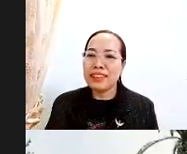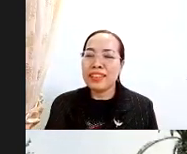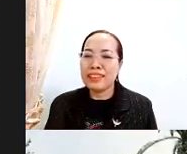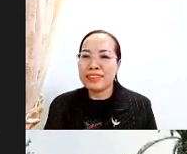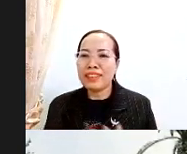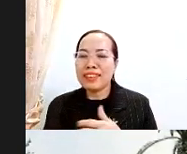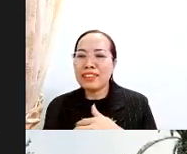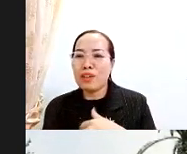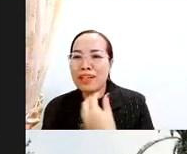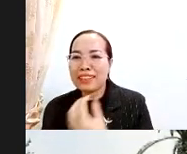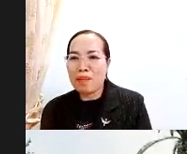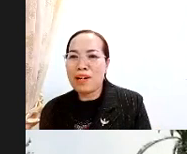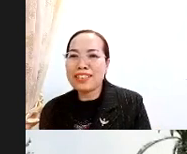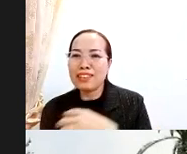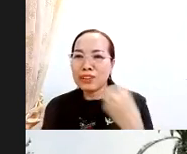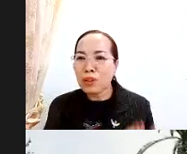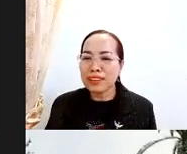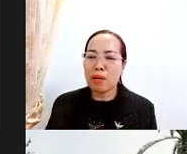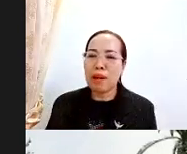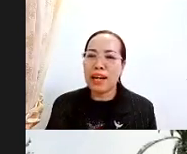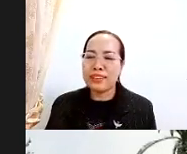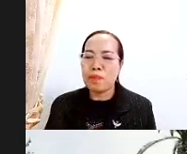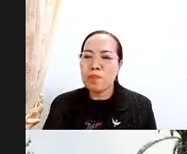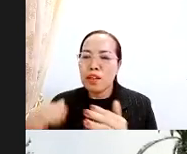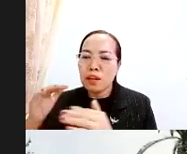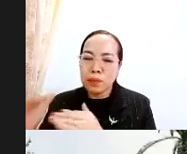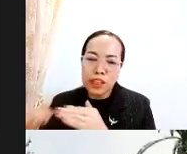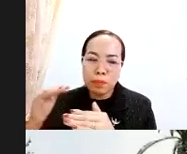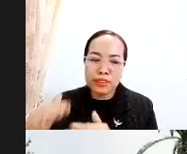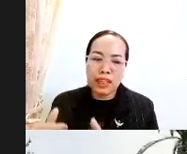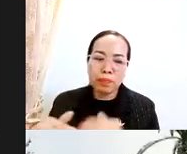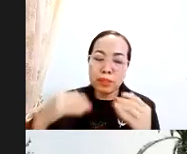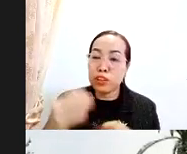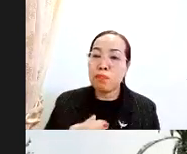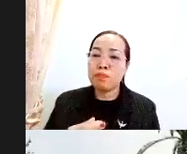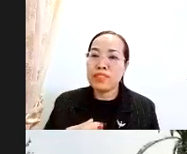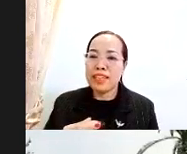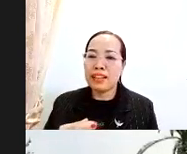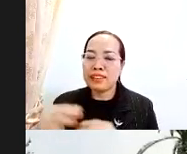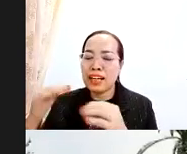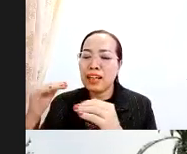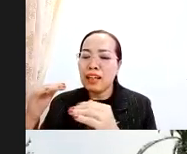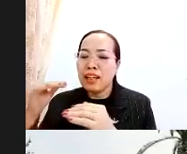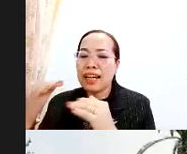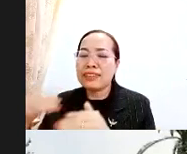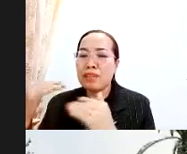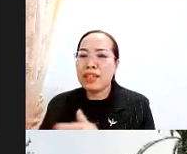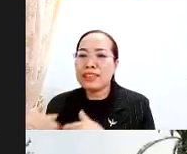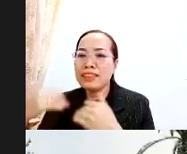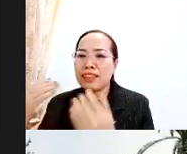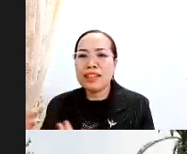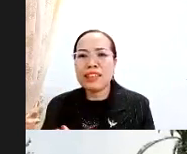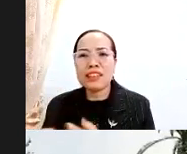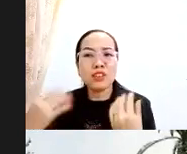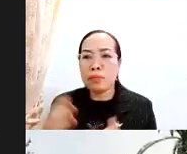dừng liền chẳng dừng ở toàn bàn nhám ấy chẳng số từ nhám bài cha nhẹ bận nhá bận điệp trăm cha đã xa ca chạy lại